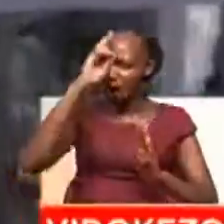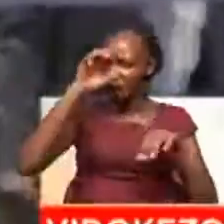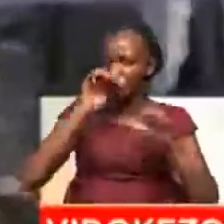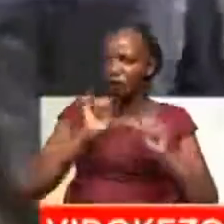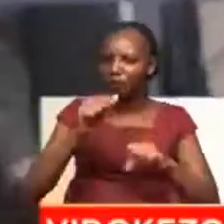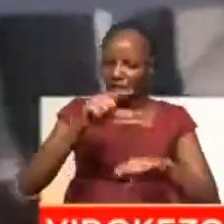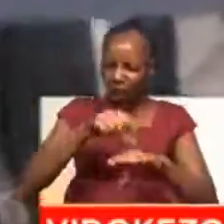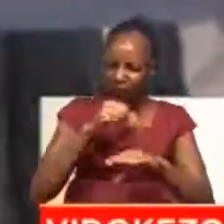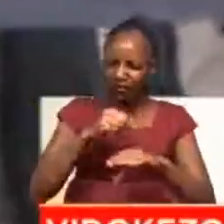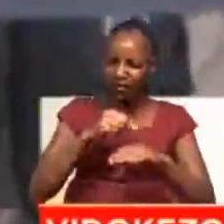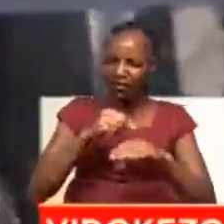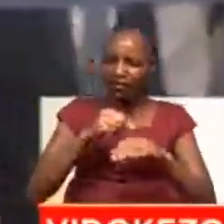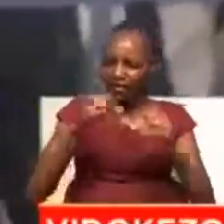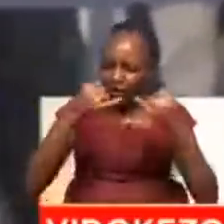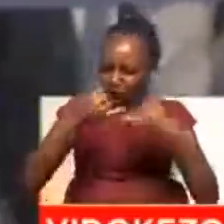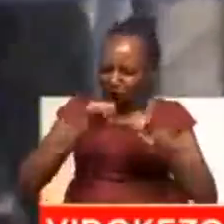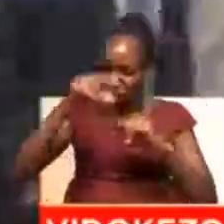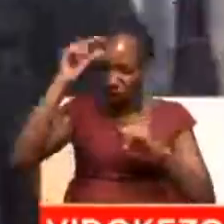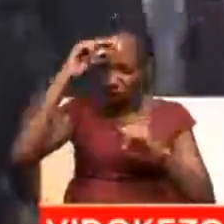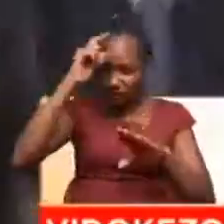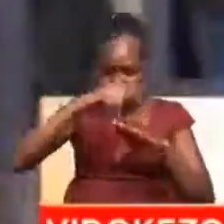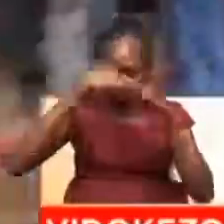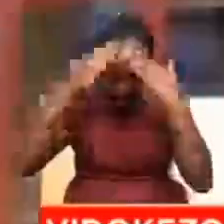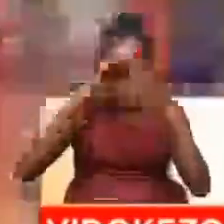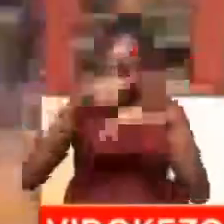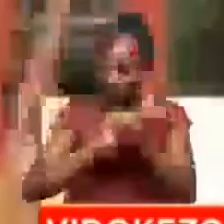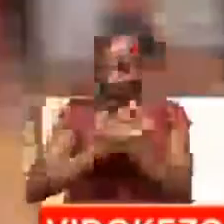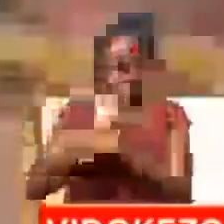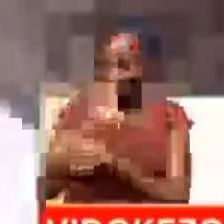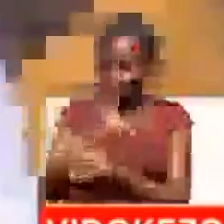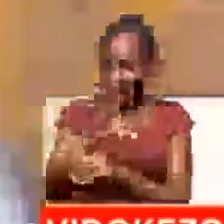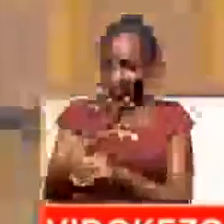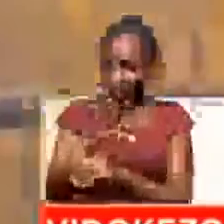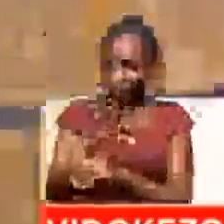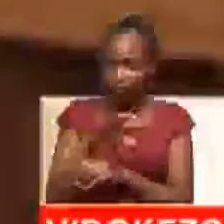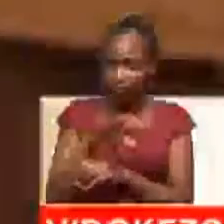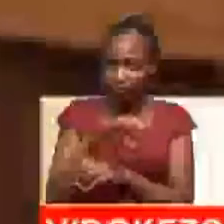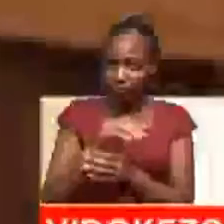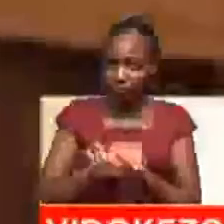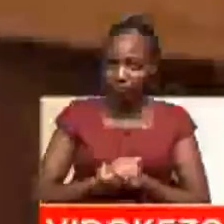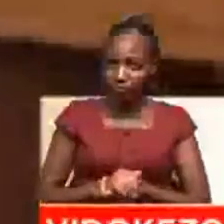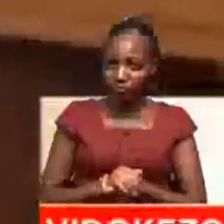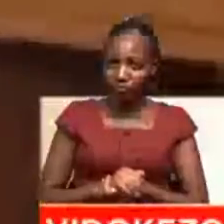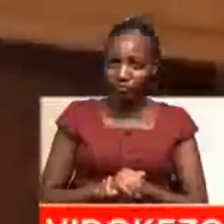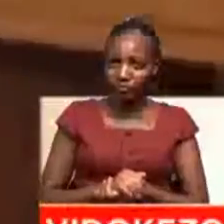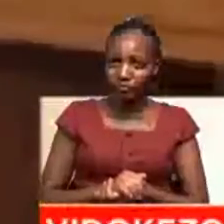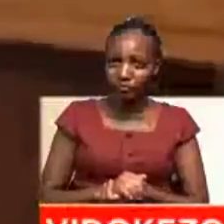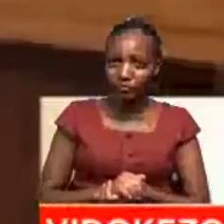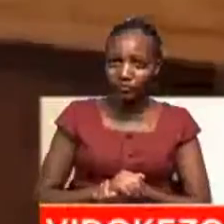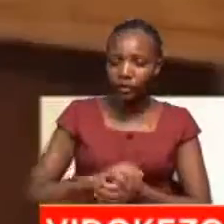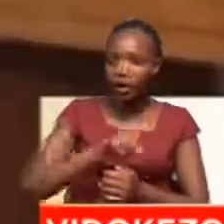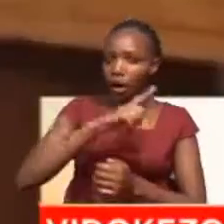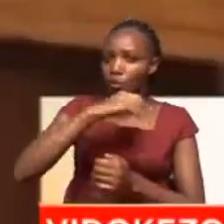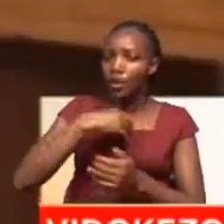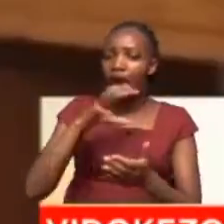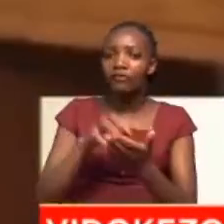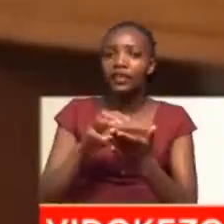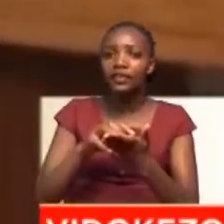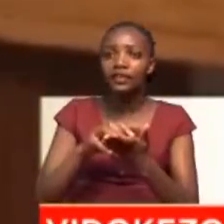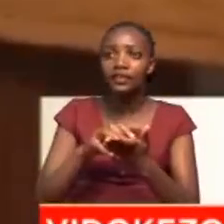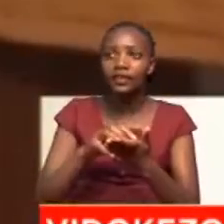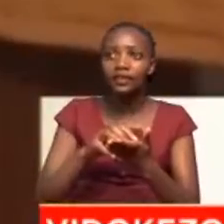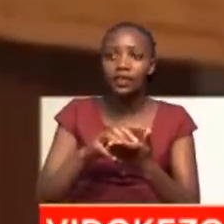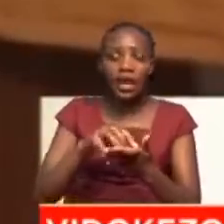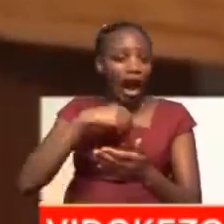juhudi za serikali katika kupambana na huu ugonjwa wa COVID-19. Kindly, because we have had cases where people have been killed by